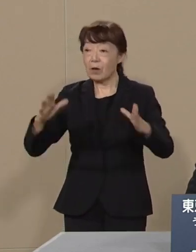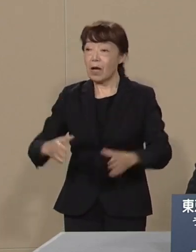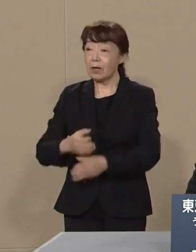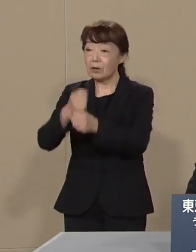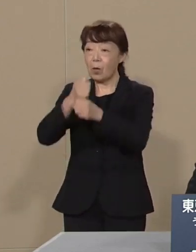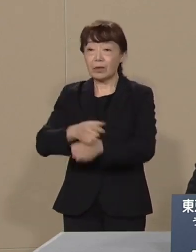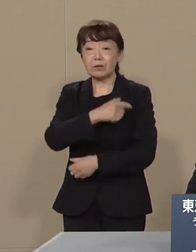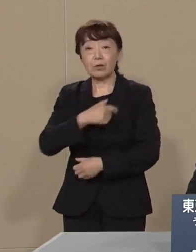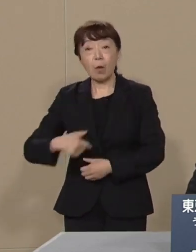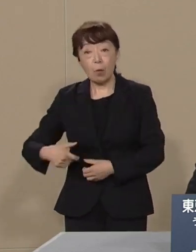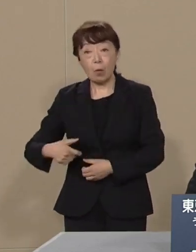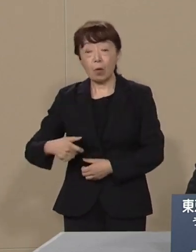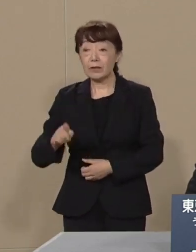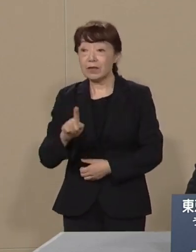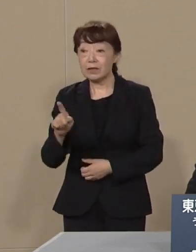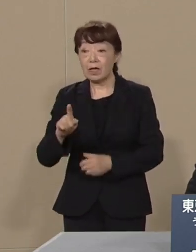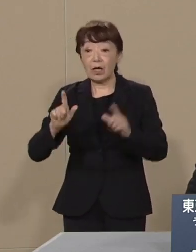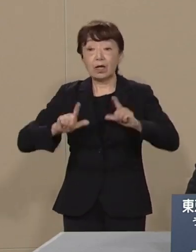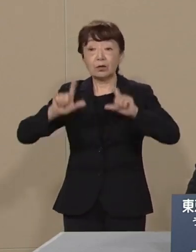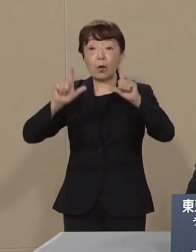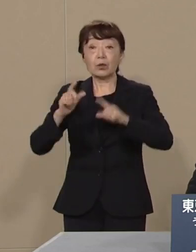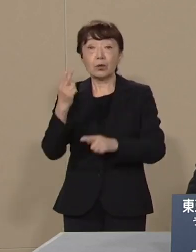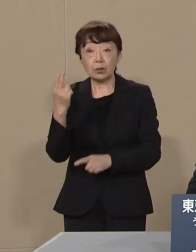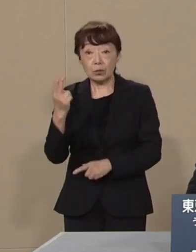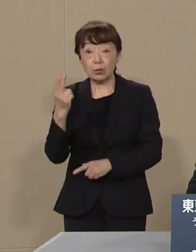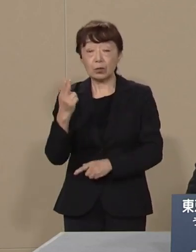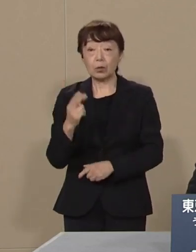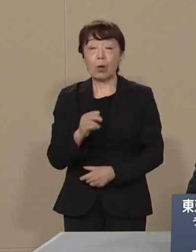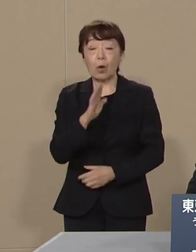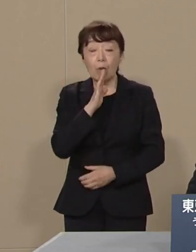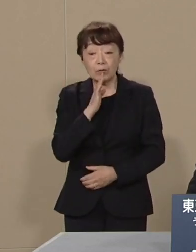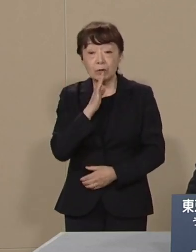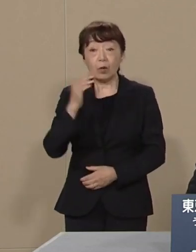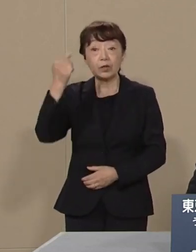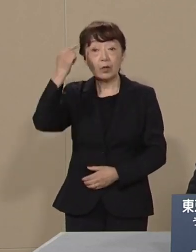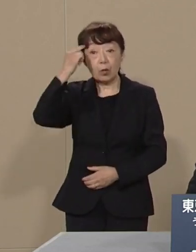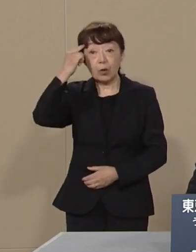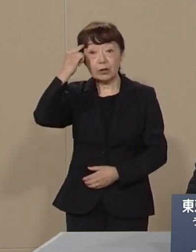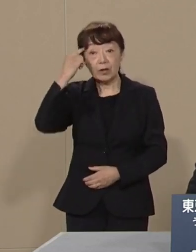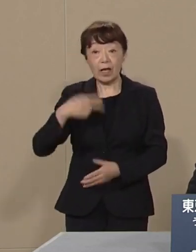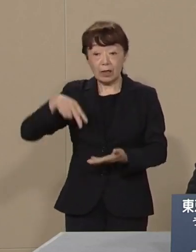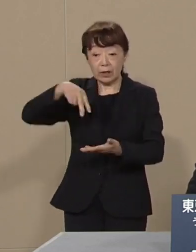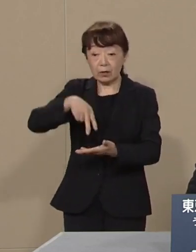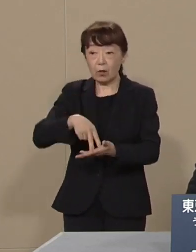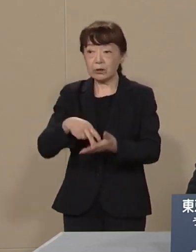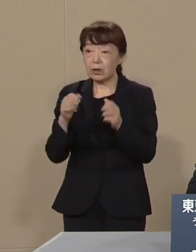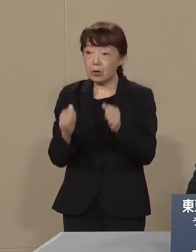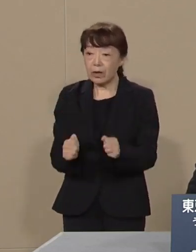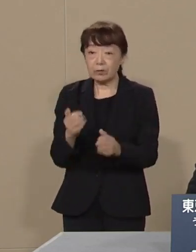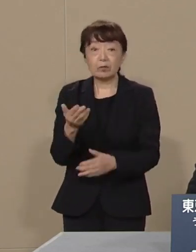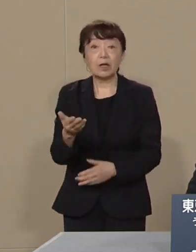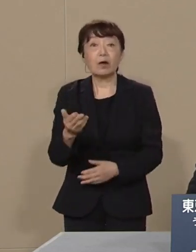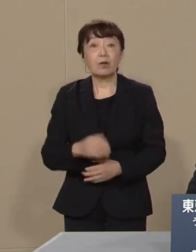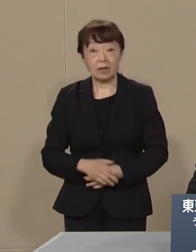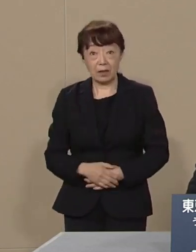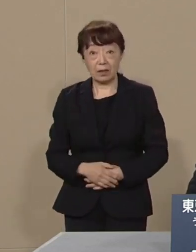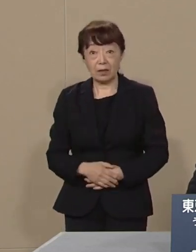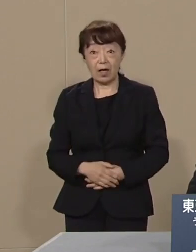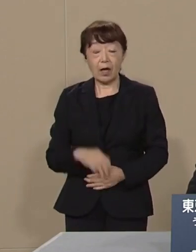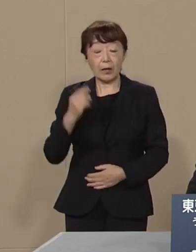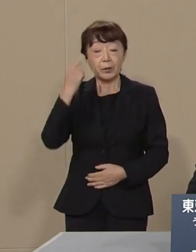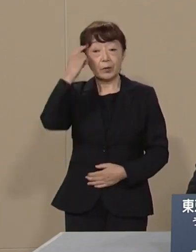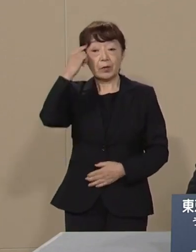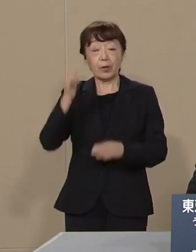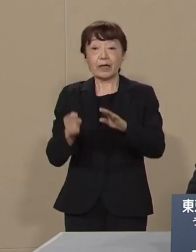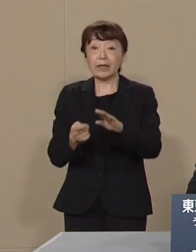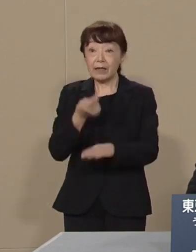だ東京のことを持ってる人本当にいるんだろうかこの疑問がもっと東京のことをきちんと考える人